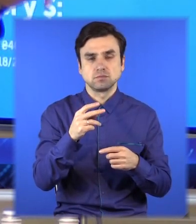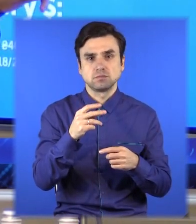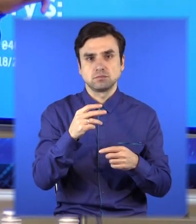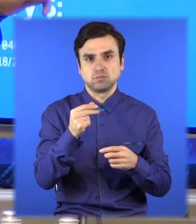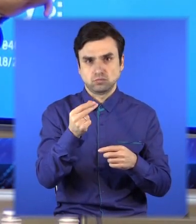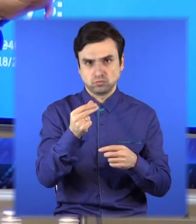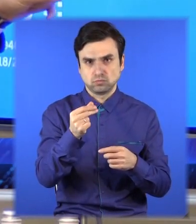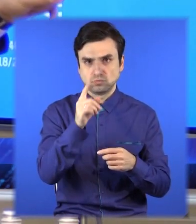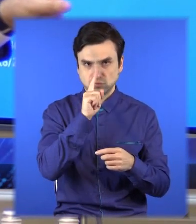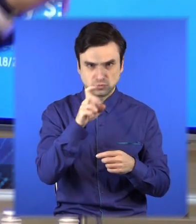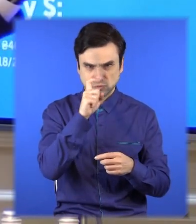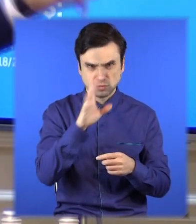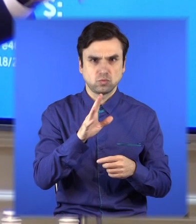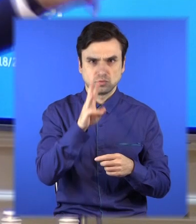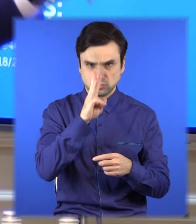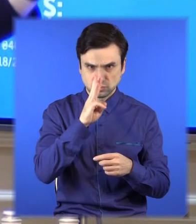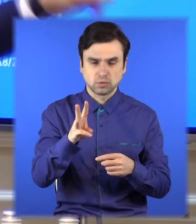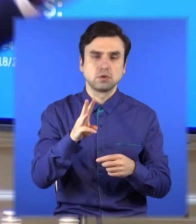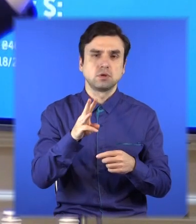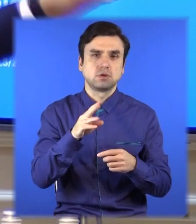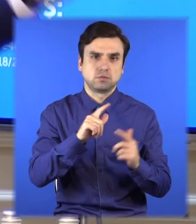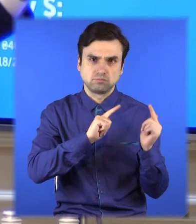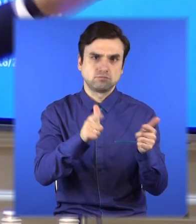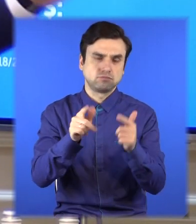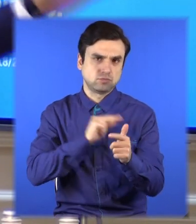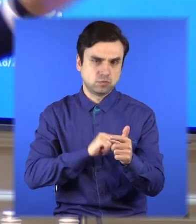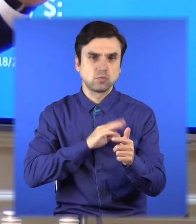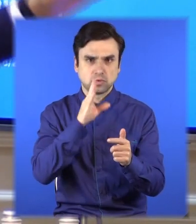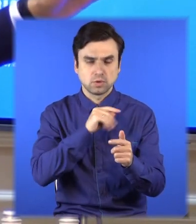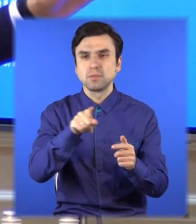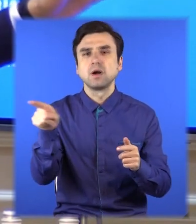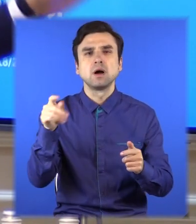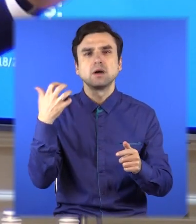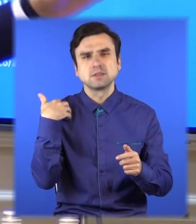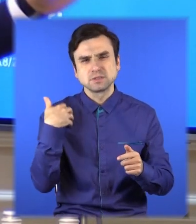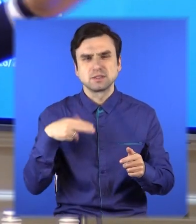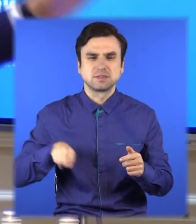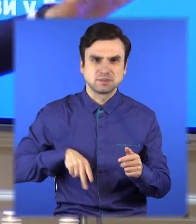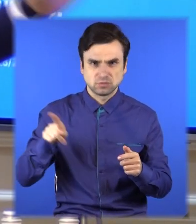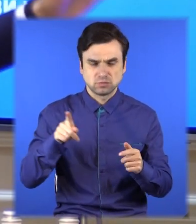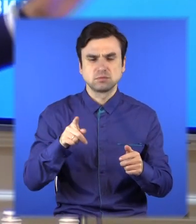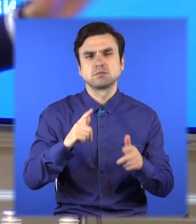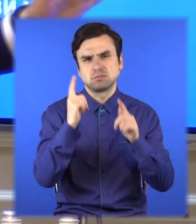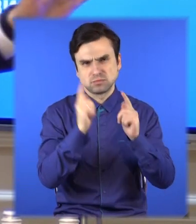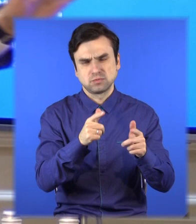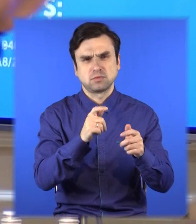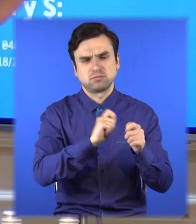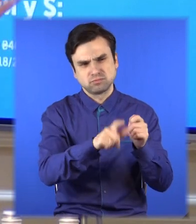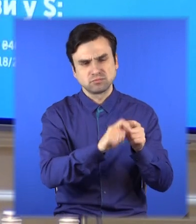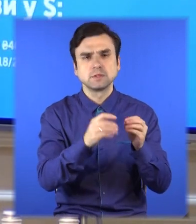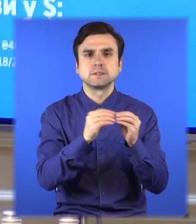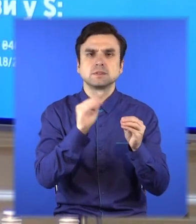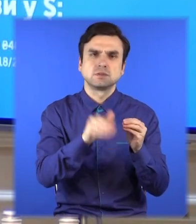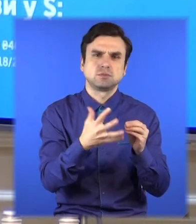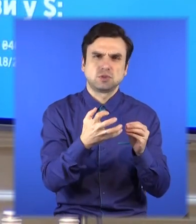знайти в Україні роботу. Тобто такі кошти роботодавці готові платити своїм працівникам. 10,5 тисяч вже готові в середньому